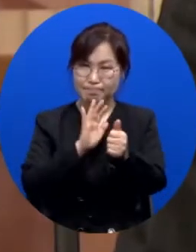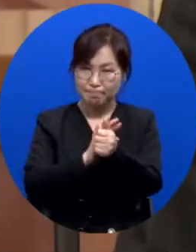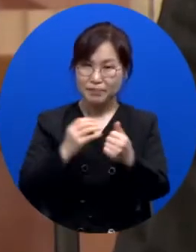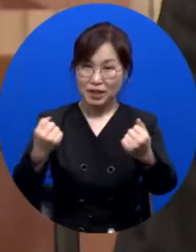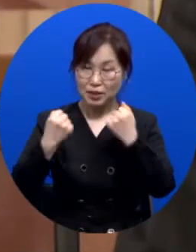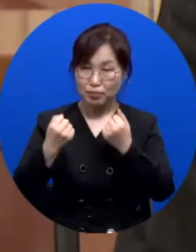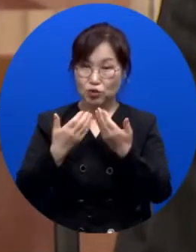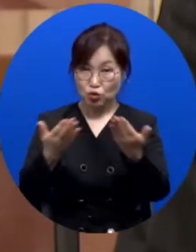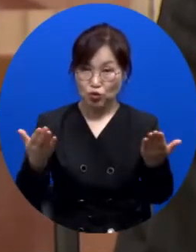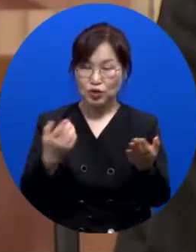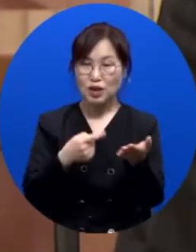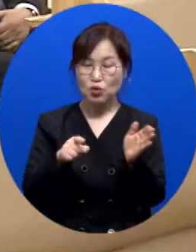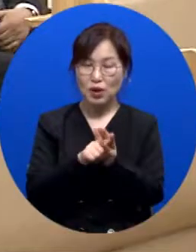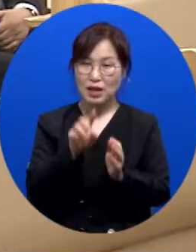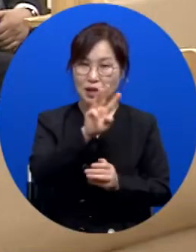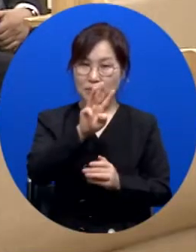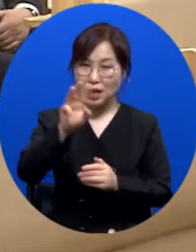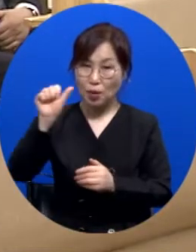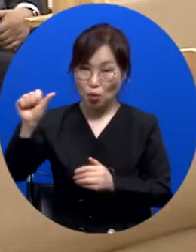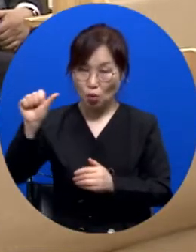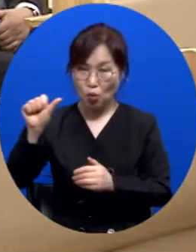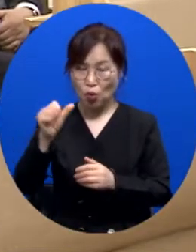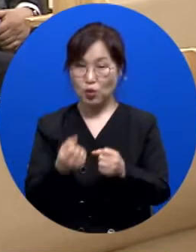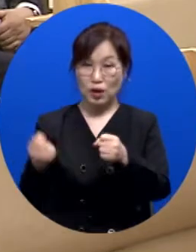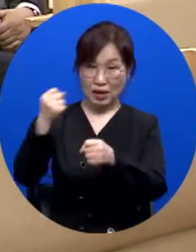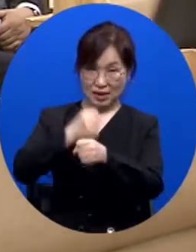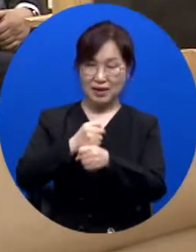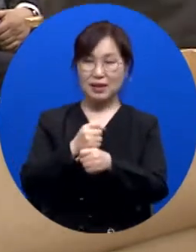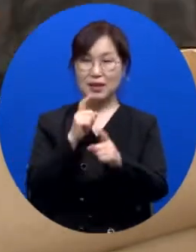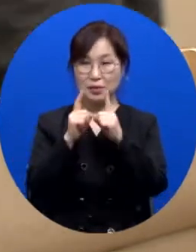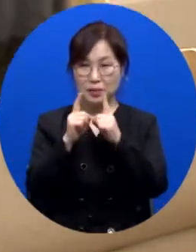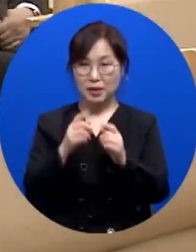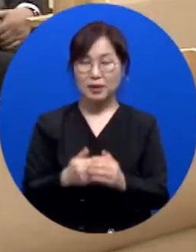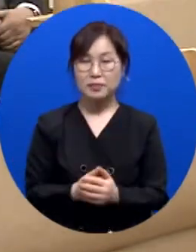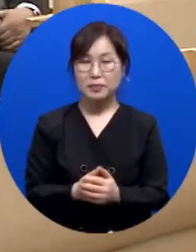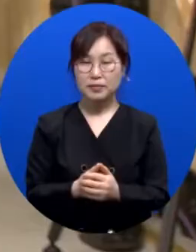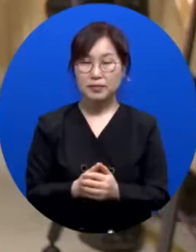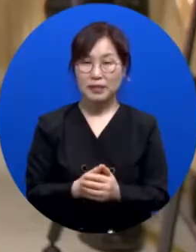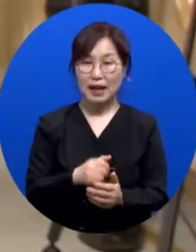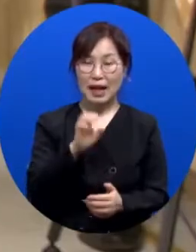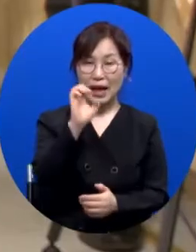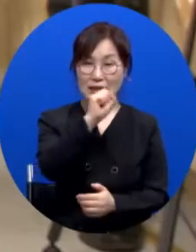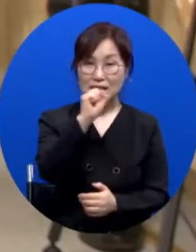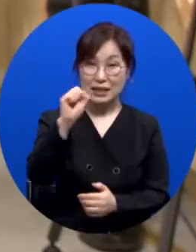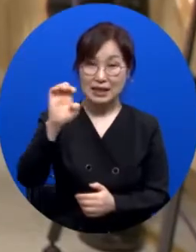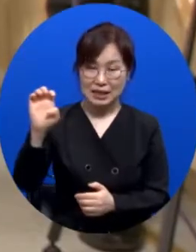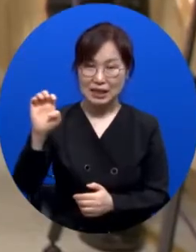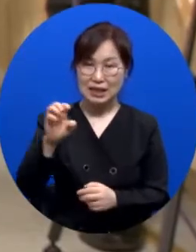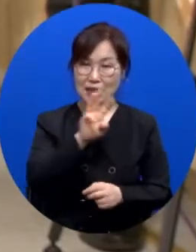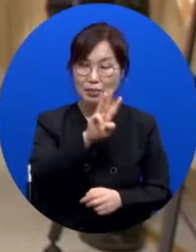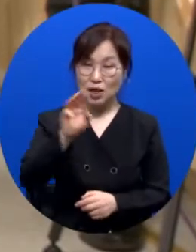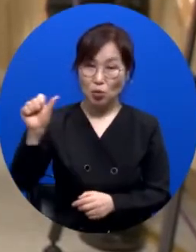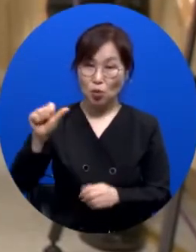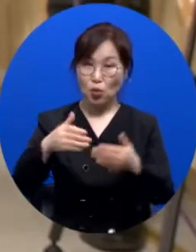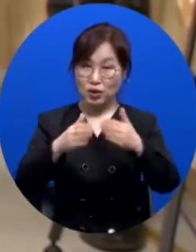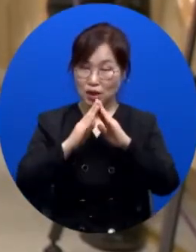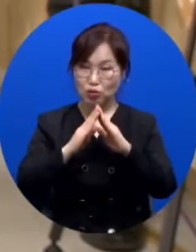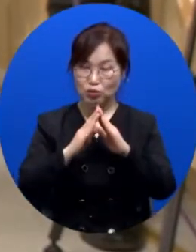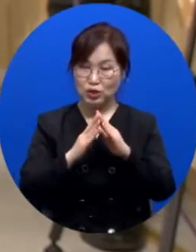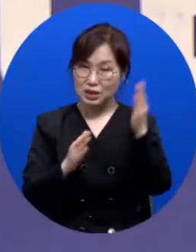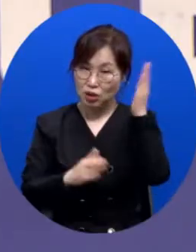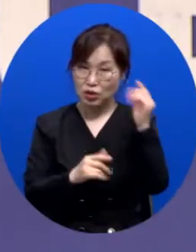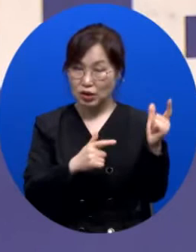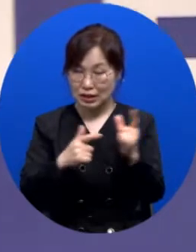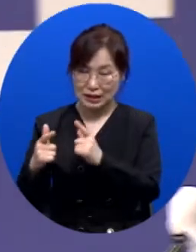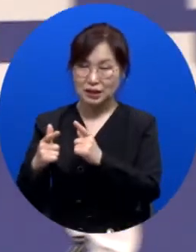삼삼오오 세움을 다시 시작하려 한다고 설명했습니다 sc 335 세움 은 청소년 신앙교육